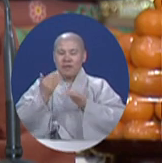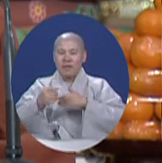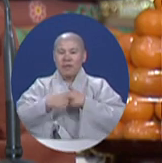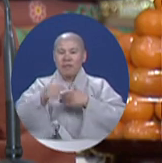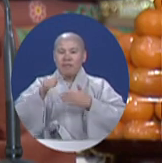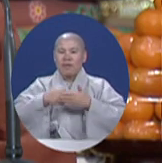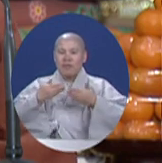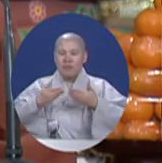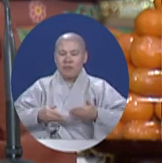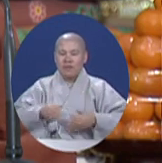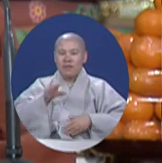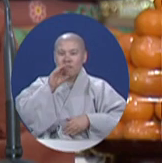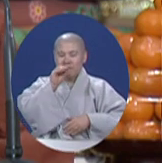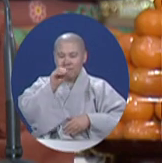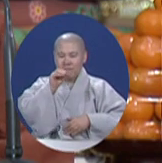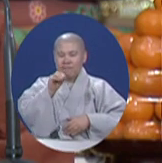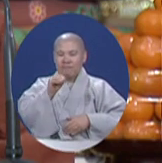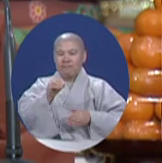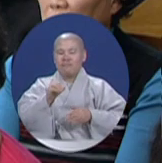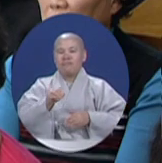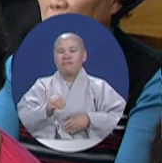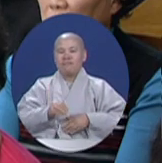마음을 쉬는 데는 막는 게 제일이에요.